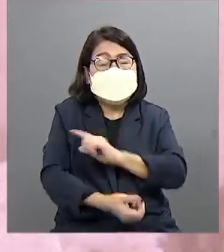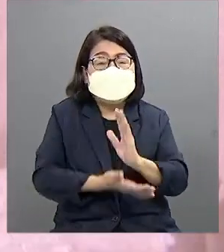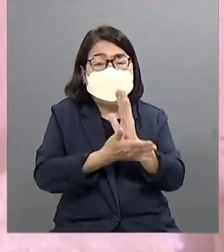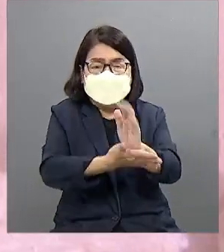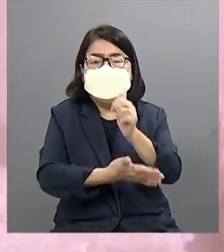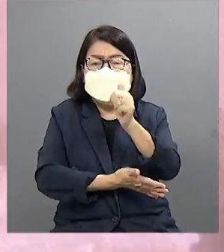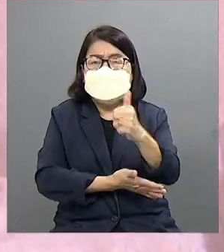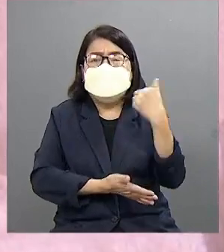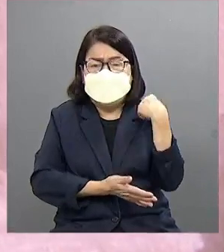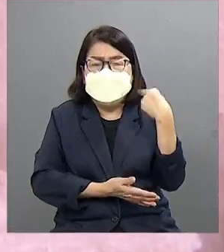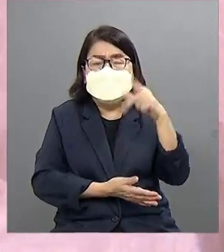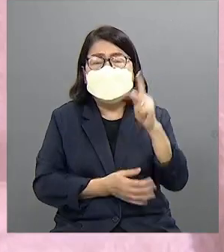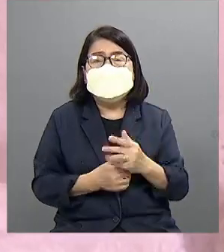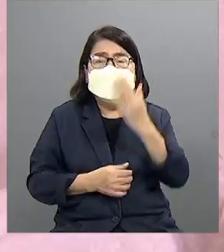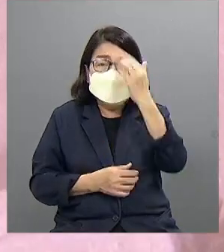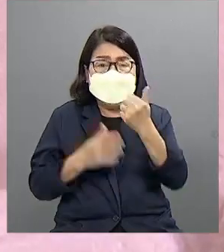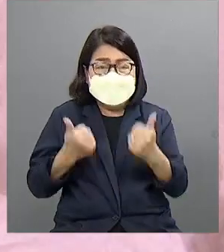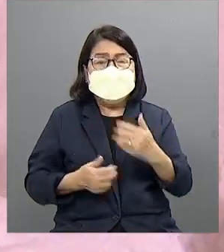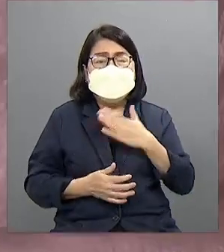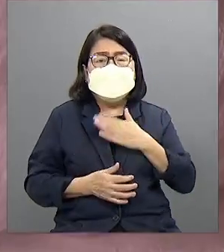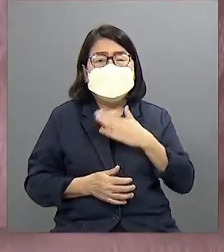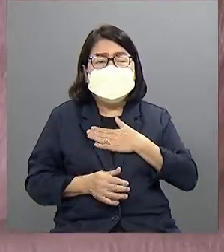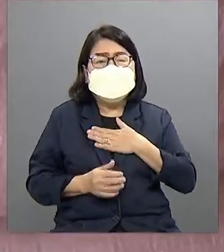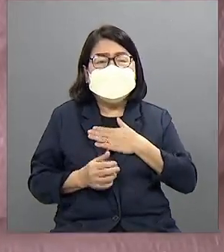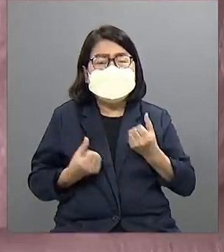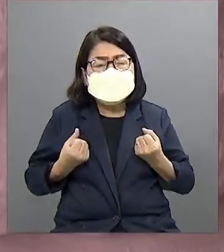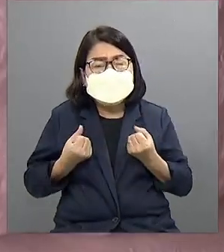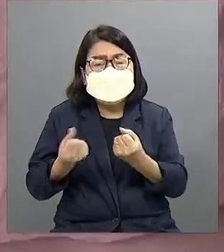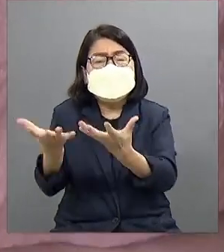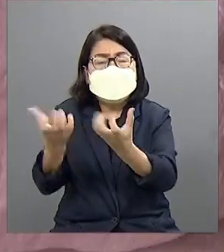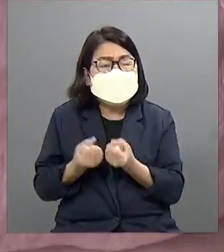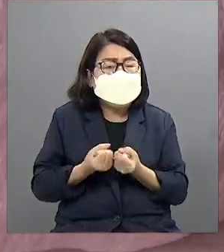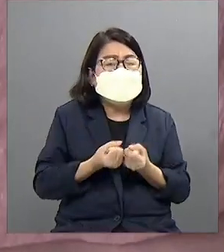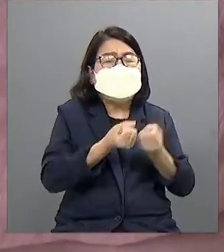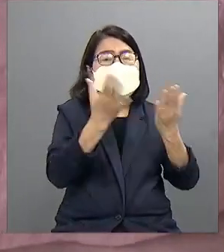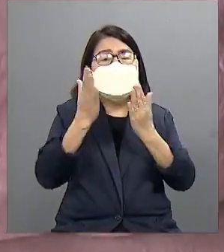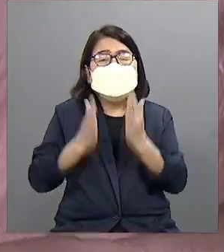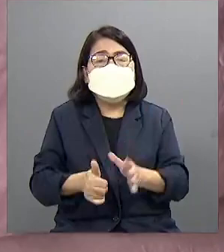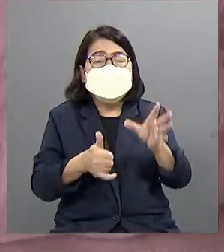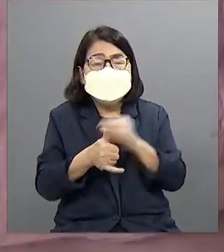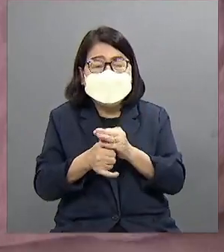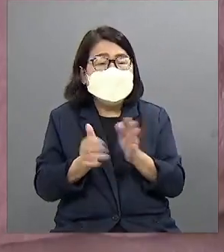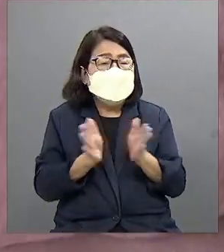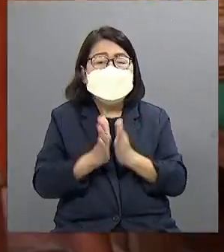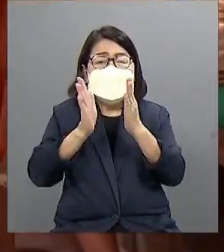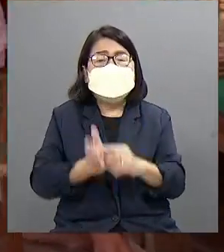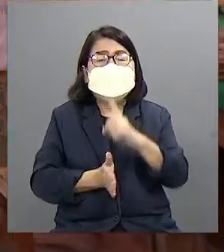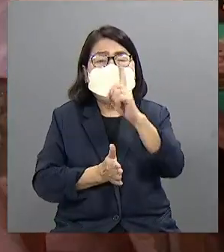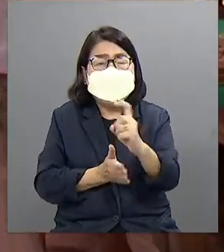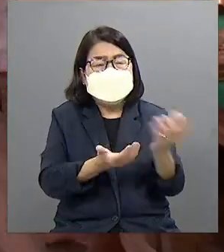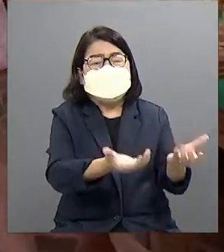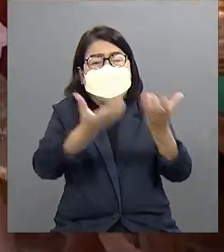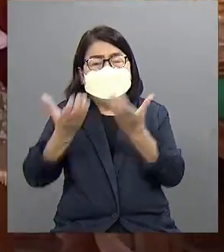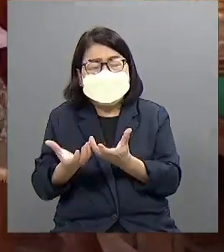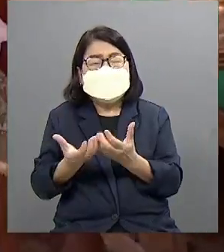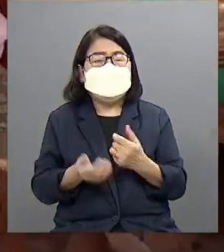ราะว่าปัจจุบันเนี่ยเขาต้องออกไปรับส่งผู้ป่วยนะคะแล้วก็ต้องไปสัมผัสศพผู้เสียชีวิตอยู่เป็นประจำถือว่ามีความเสี่ยงสูงม